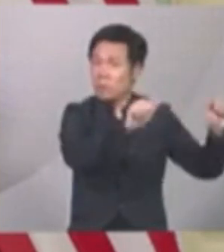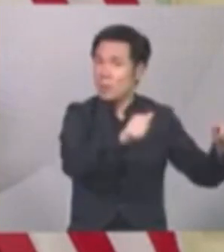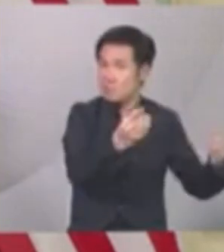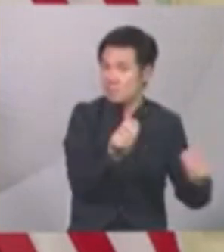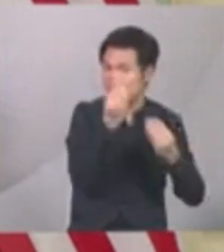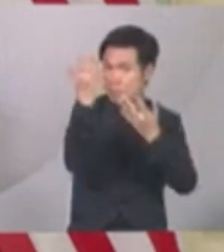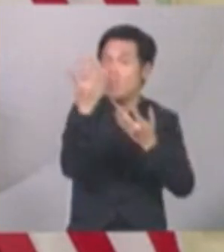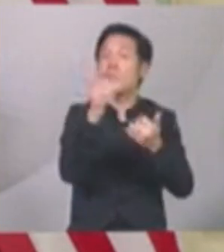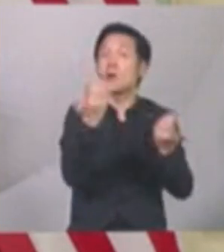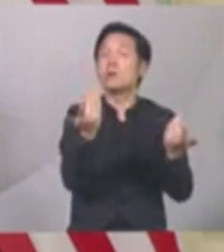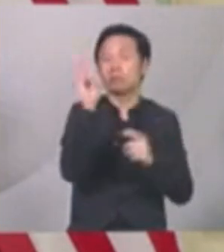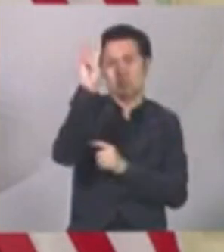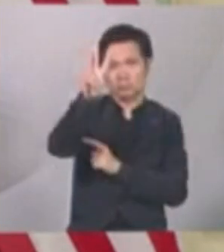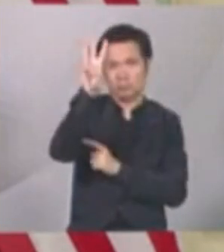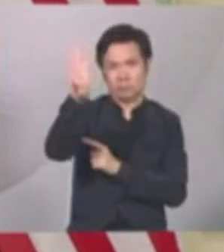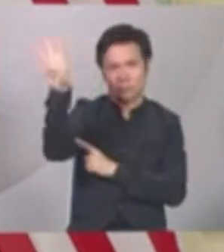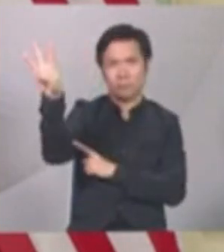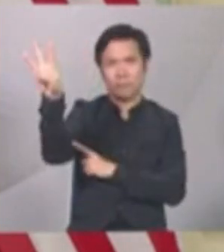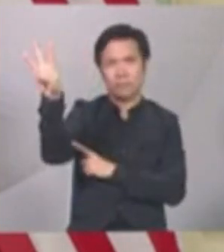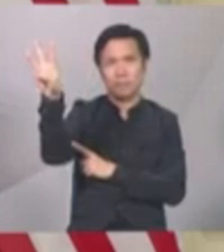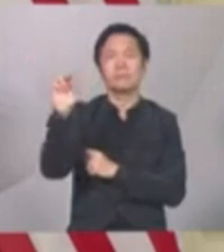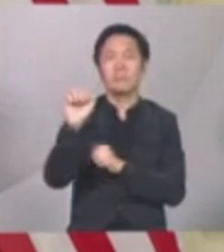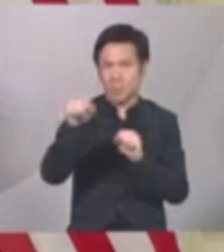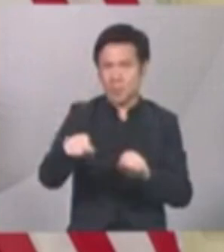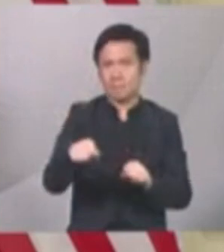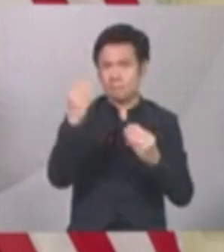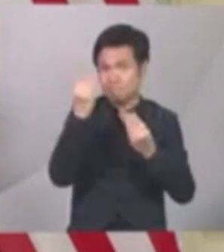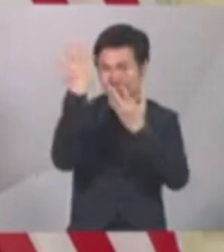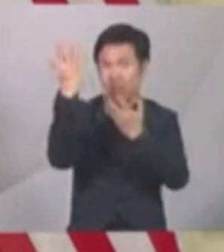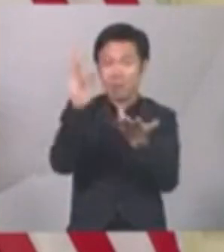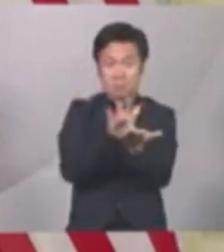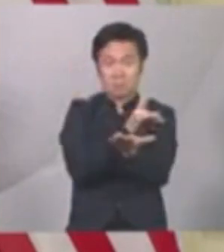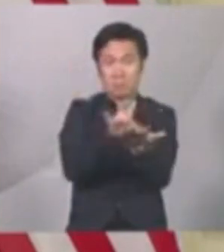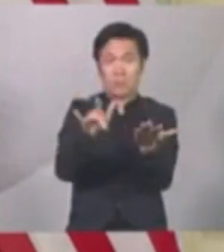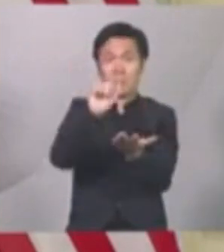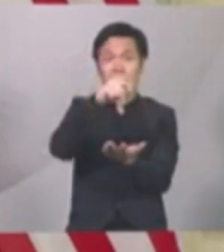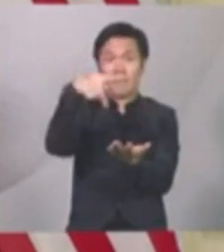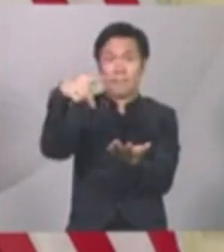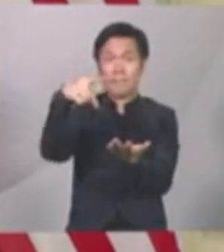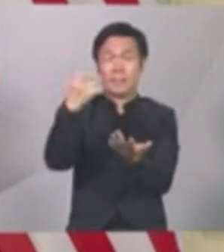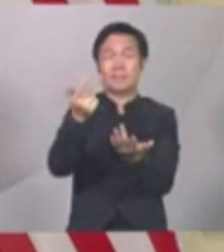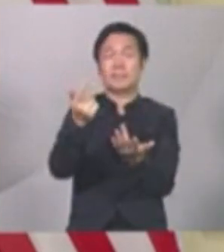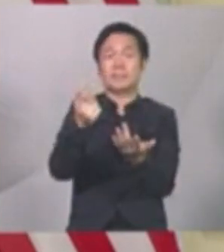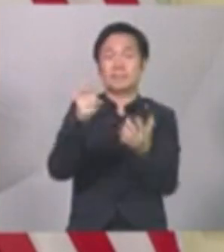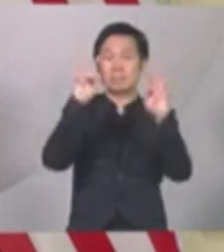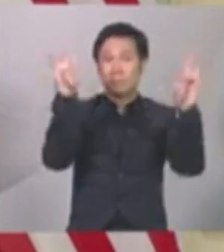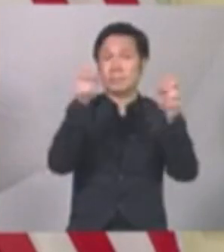melalui online, iaitu melalui apps Gerak Malaysia,